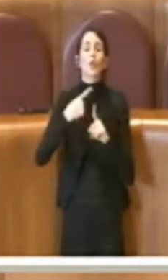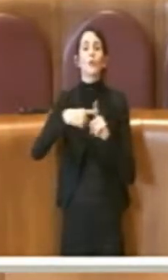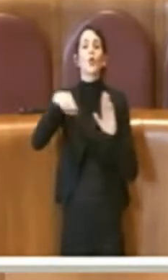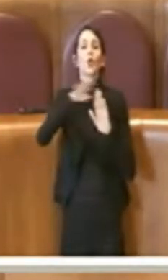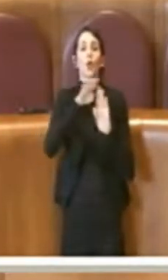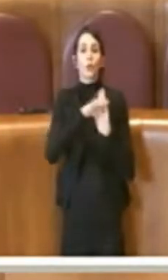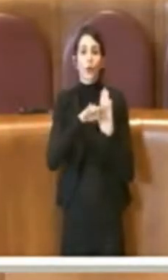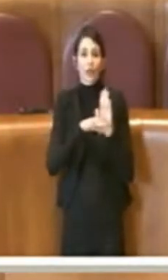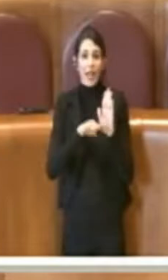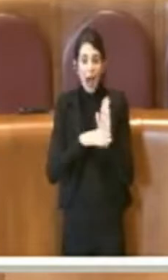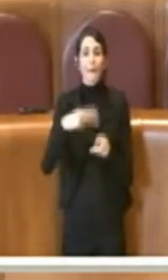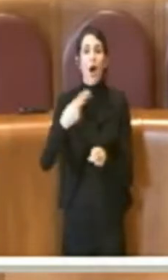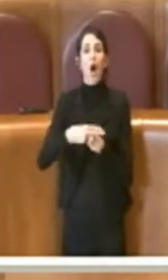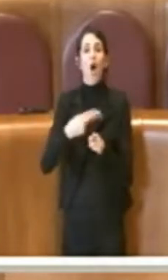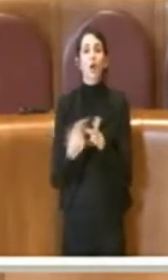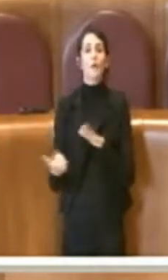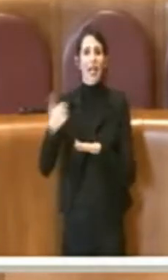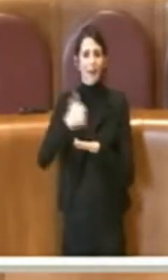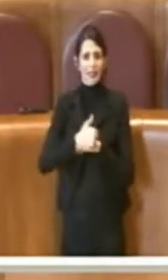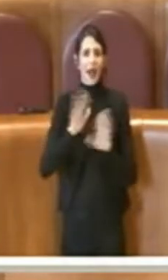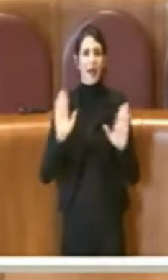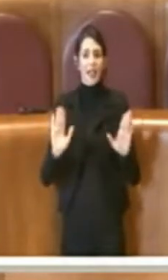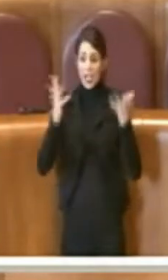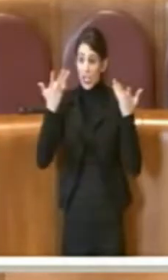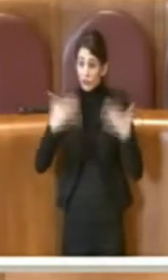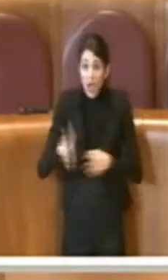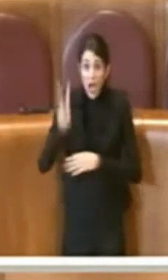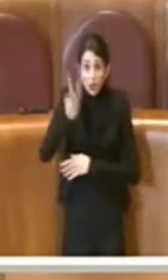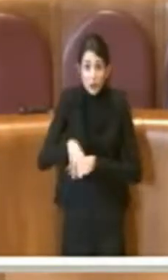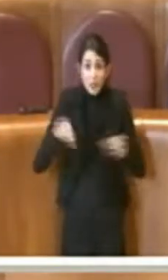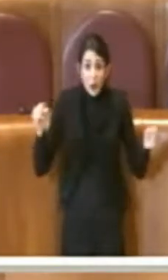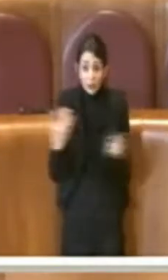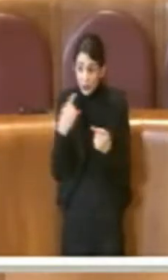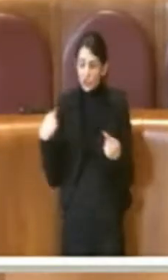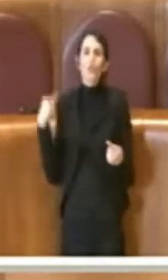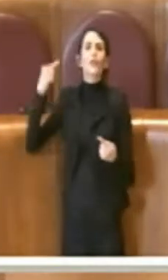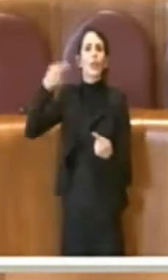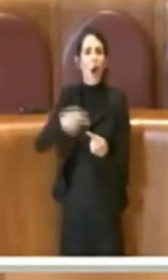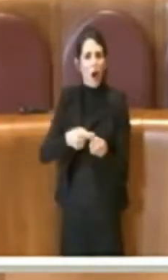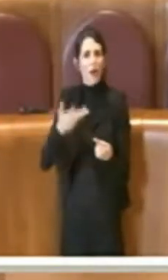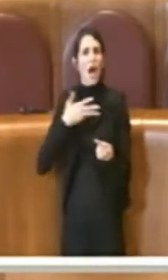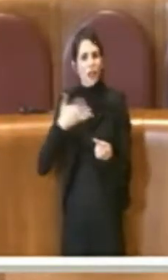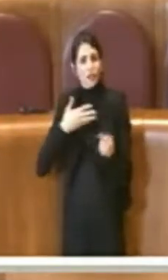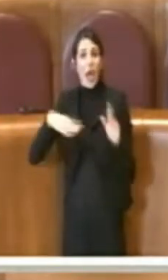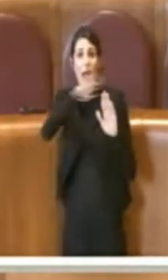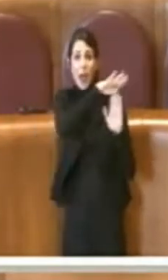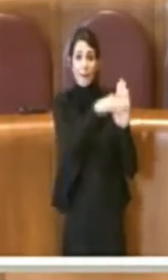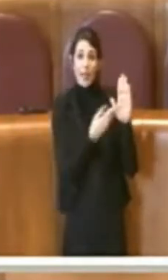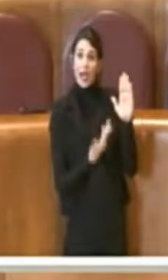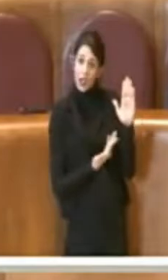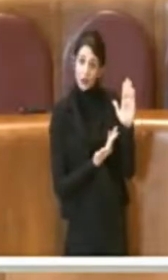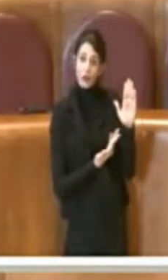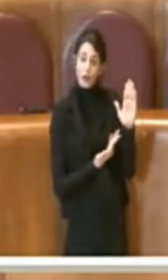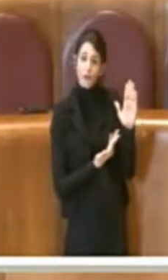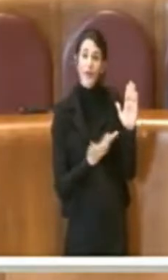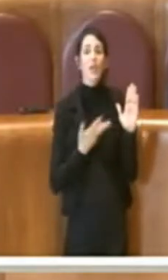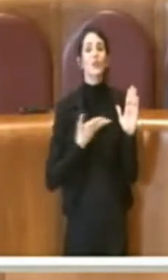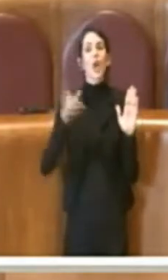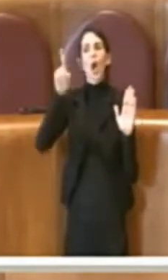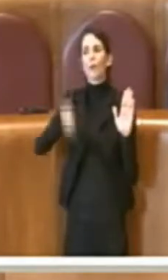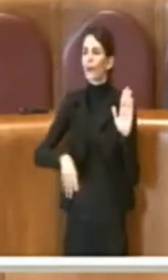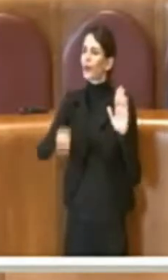abitativa per Roma Capitale. Già esiste dal 2014. E non solo, vi do anche un piano che non ha mai